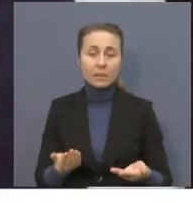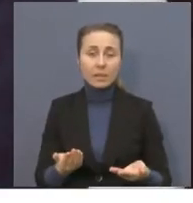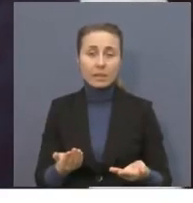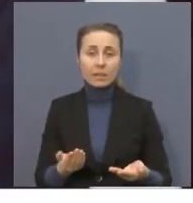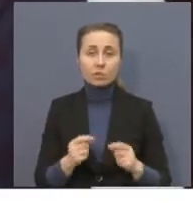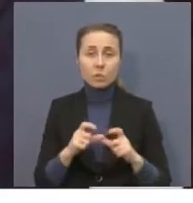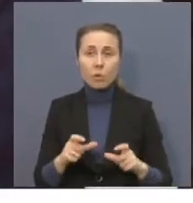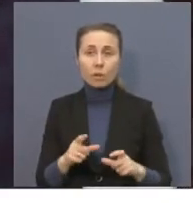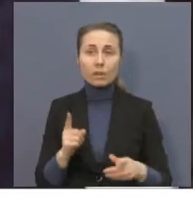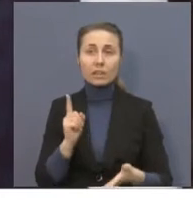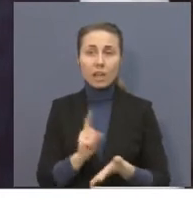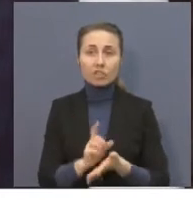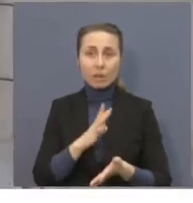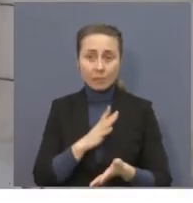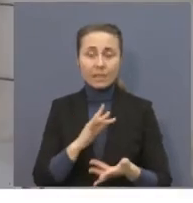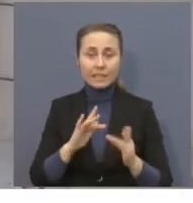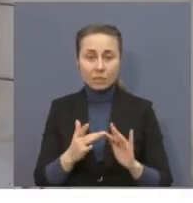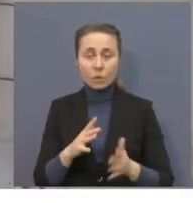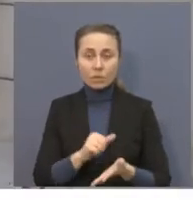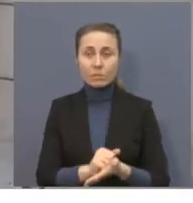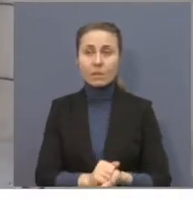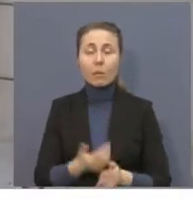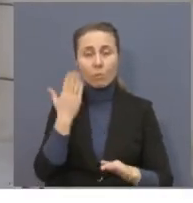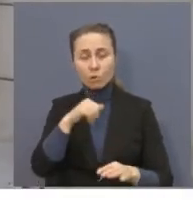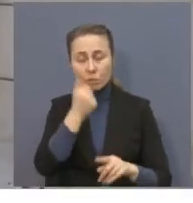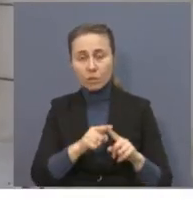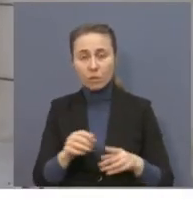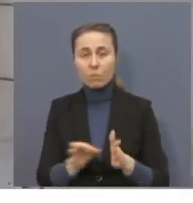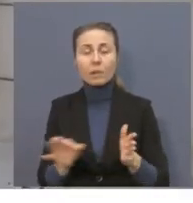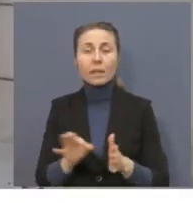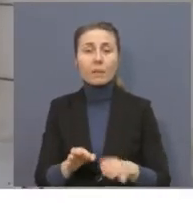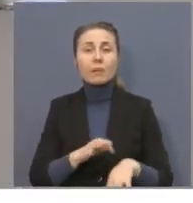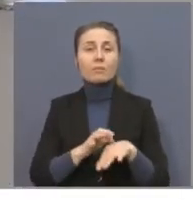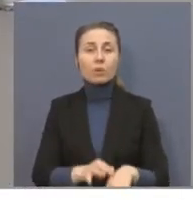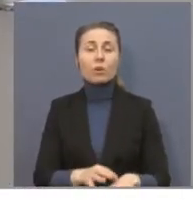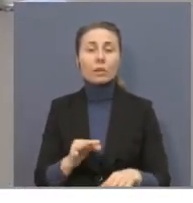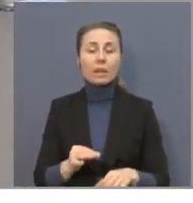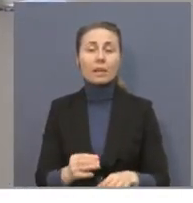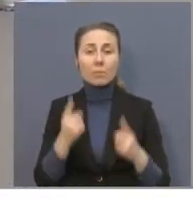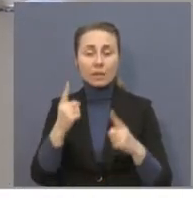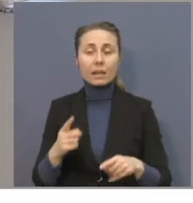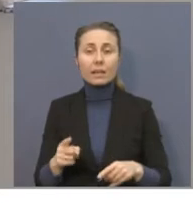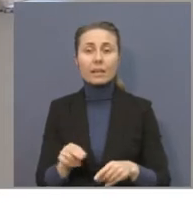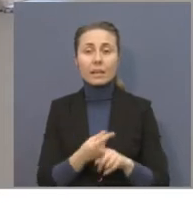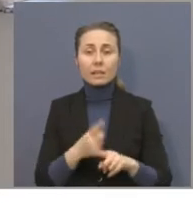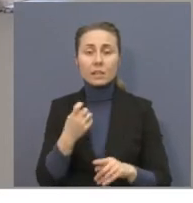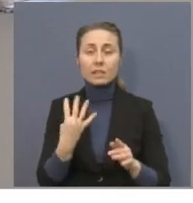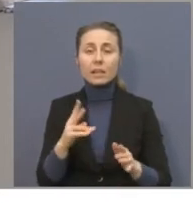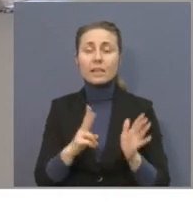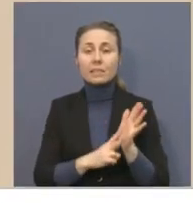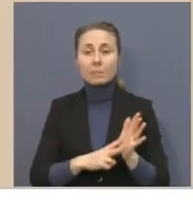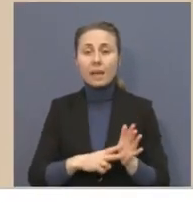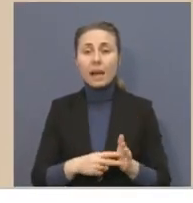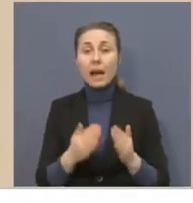она должна была по определению заниматься дистанционно. Да? В прошлом году по области проведен капитальный ремонт 147 объектов образования. На это